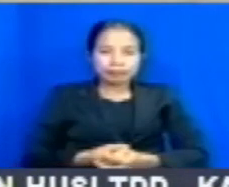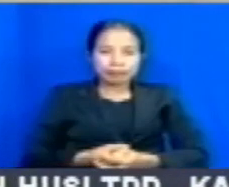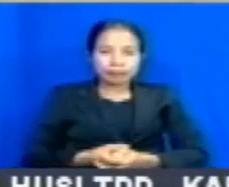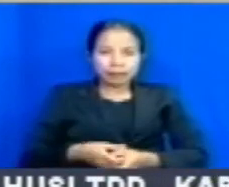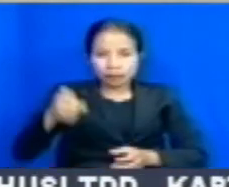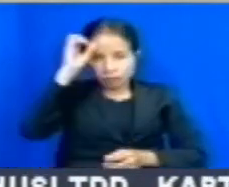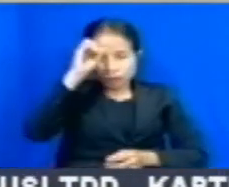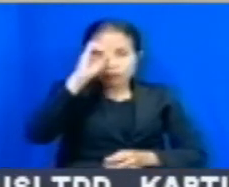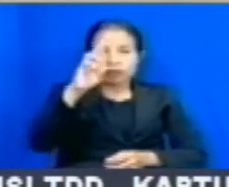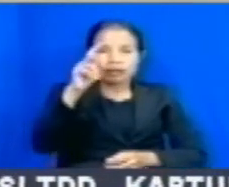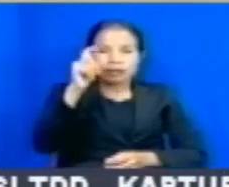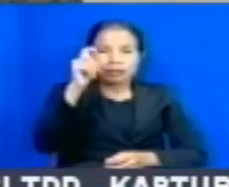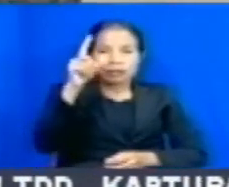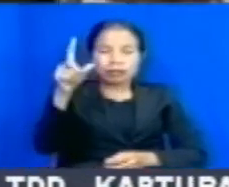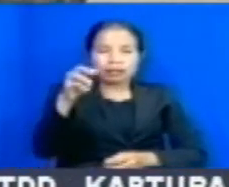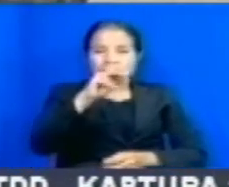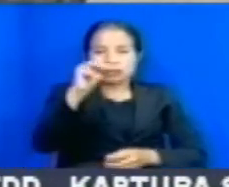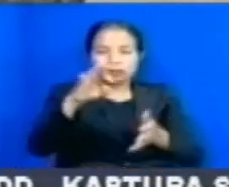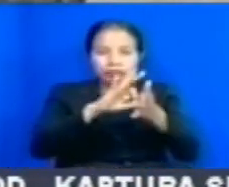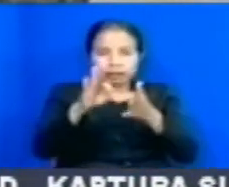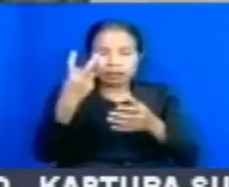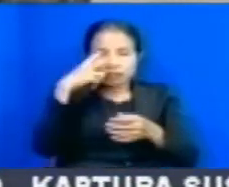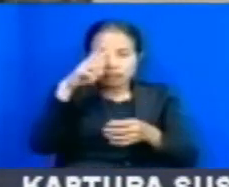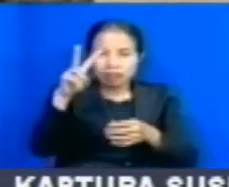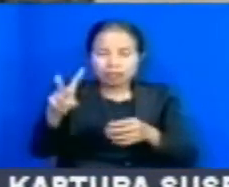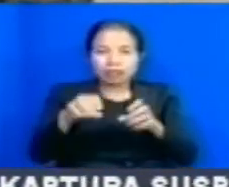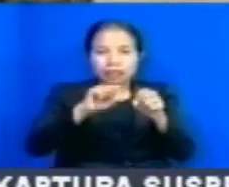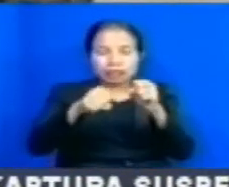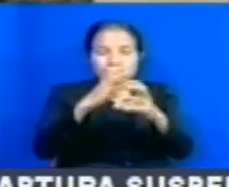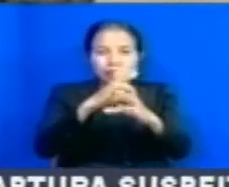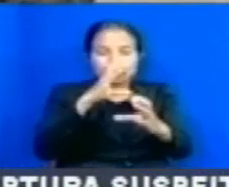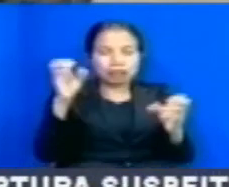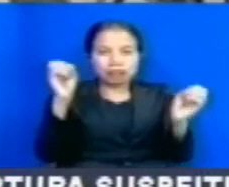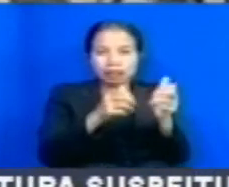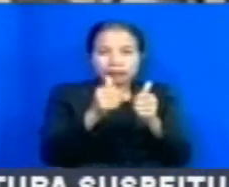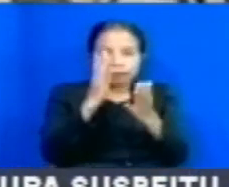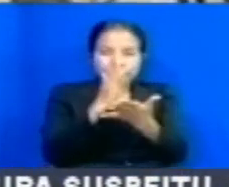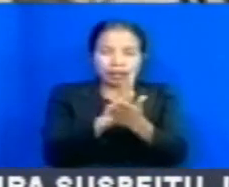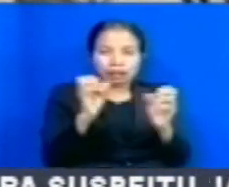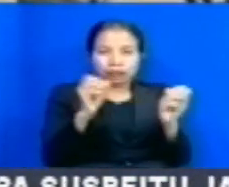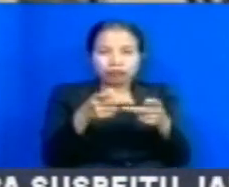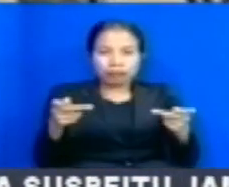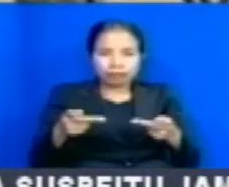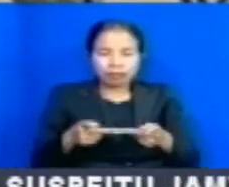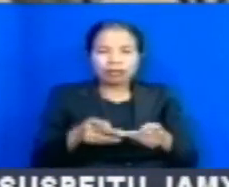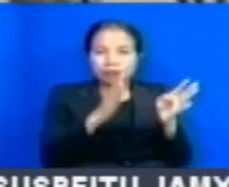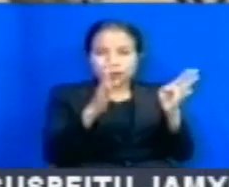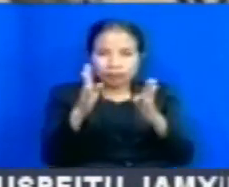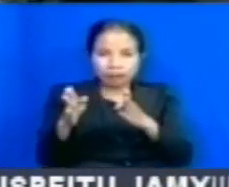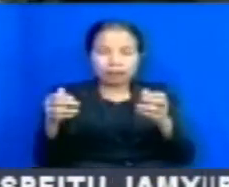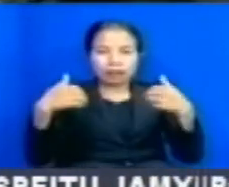Tur observação RTL segunda-feira ne nota kata, carreta no motor nebe para la tuir fatin estacionamento nebe